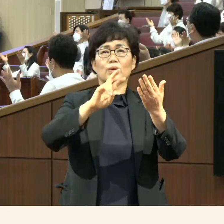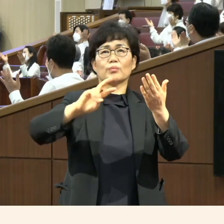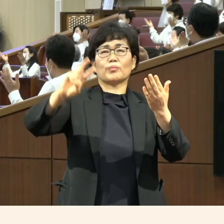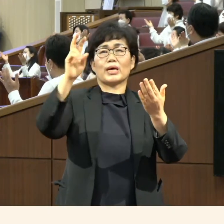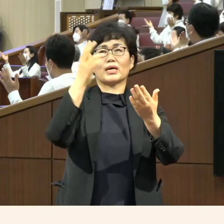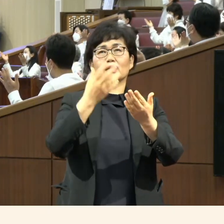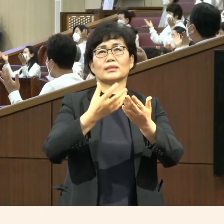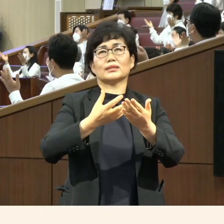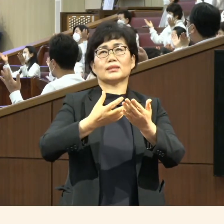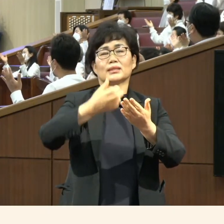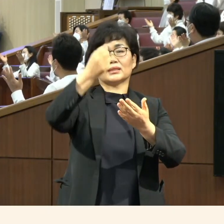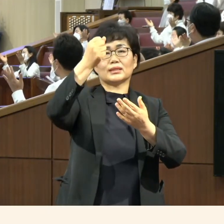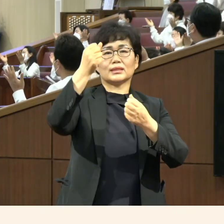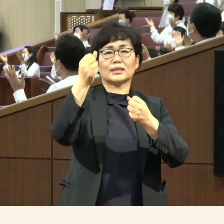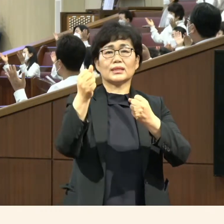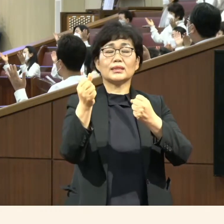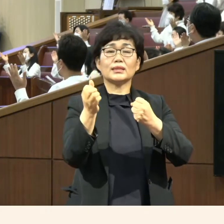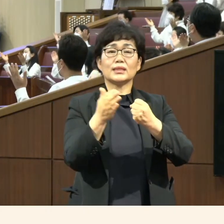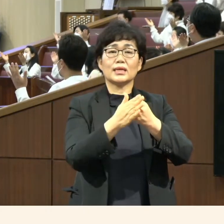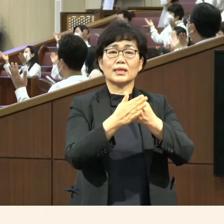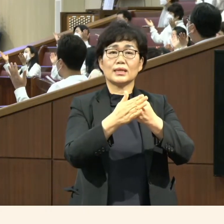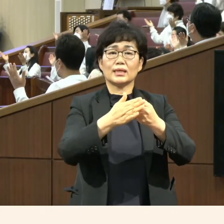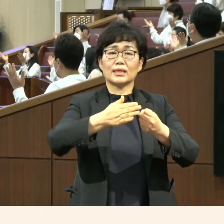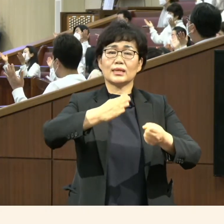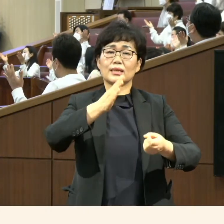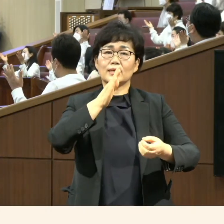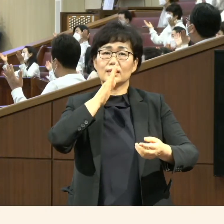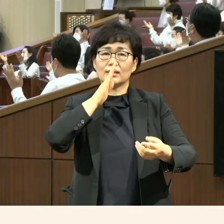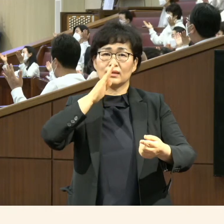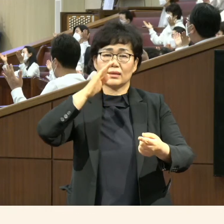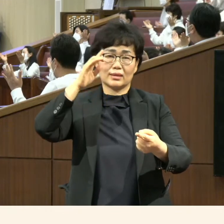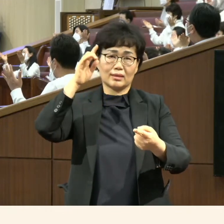찬송 받으시기에